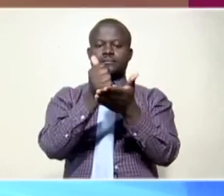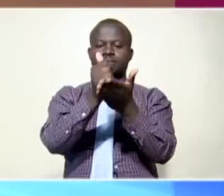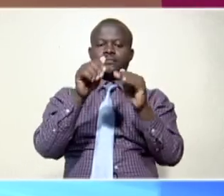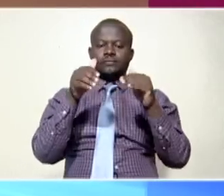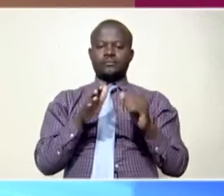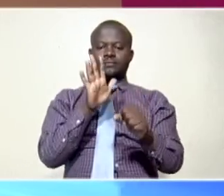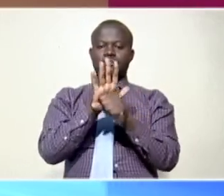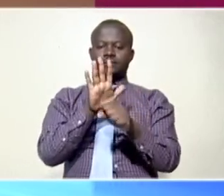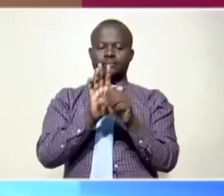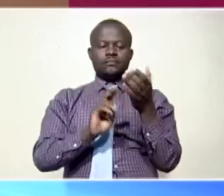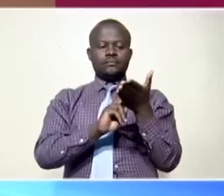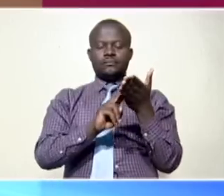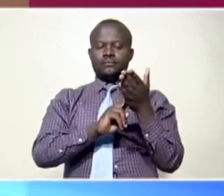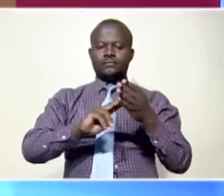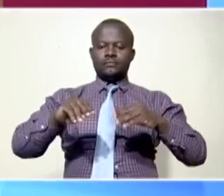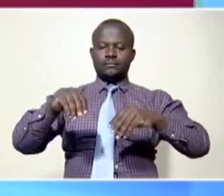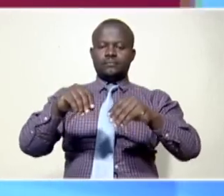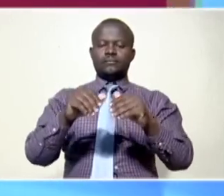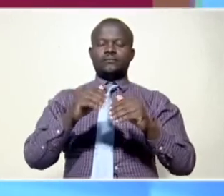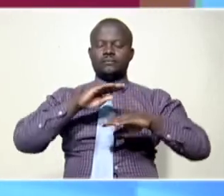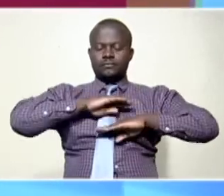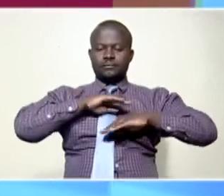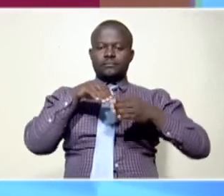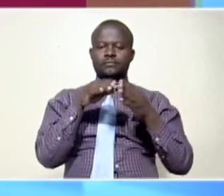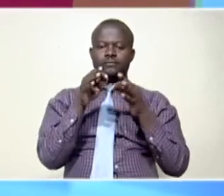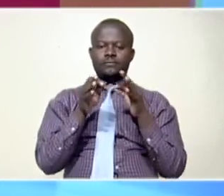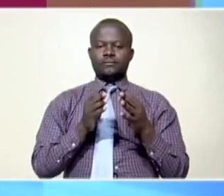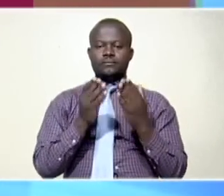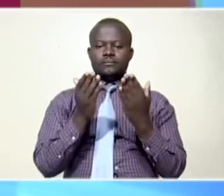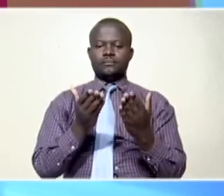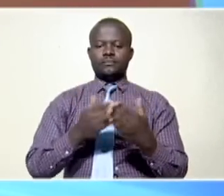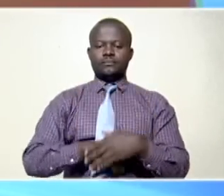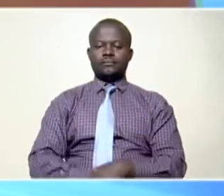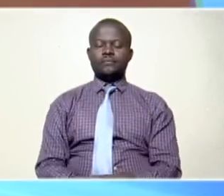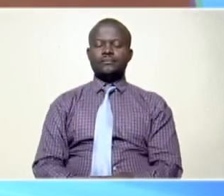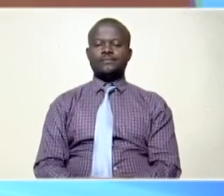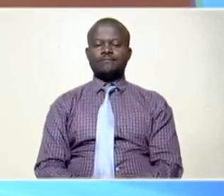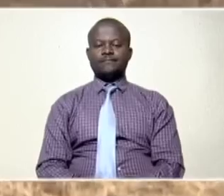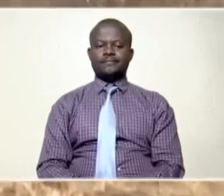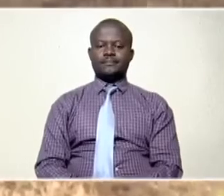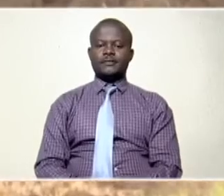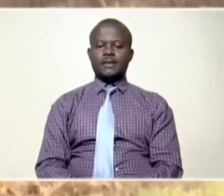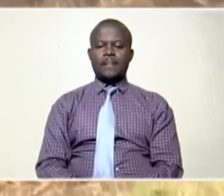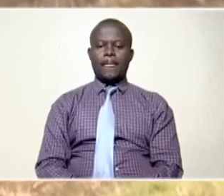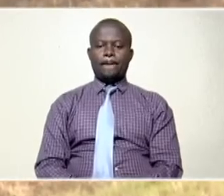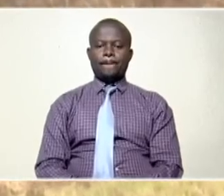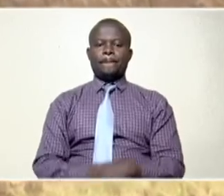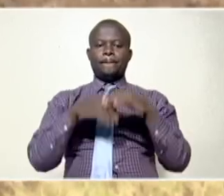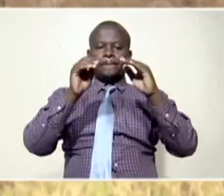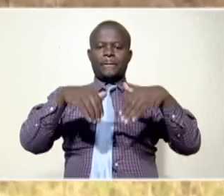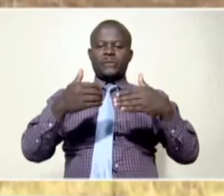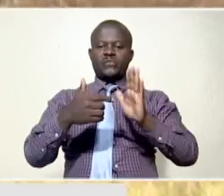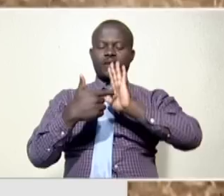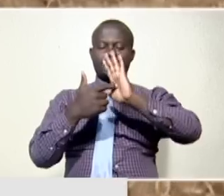abahinzi benshi gukoresha ifumbire ihagije. Inkuru irambuye na Serafine Uwineza Pamela. Abahinzi